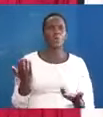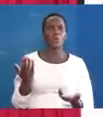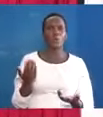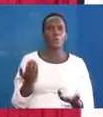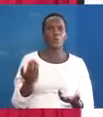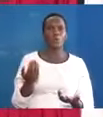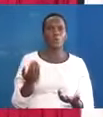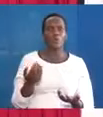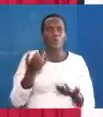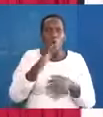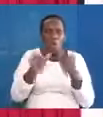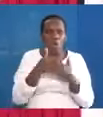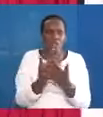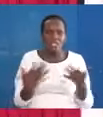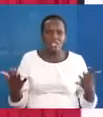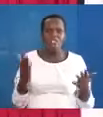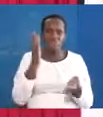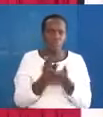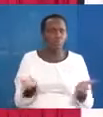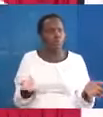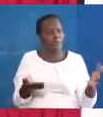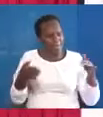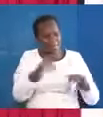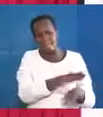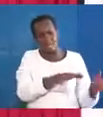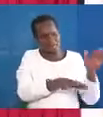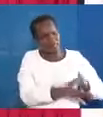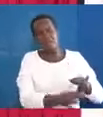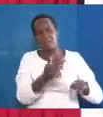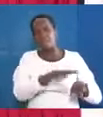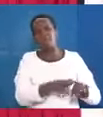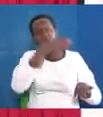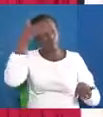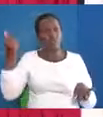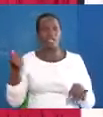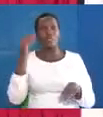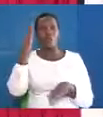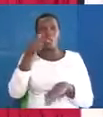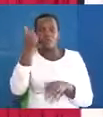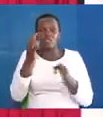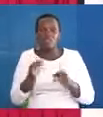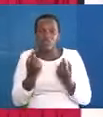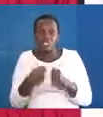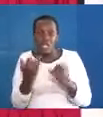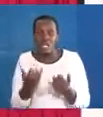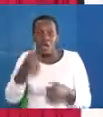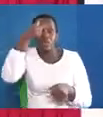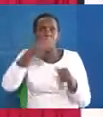na mambo haya, tumezika katika kaburi ya sahau. Kwa sababu ukijaribu kulete maneno